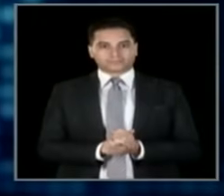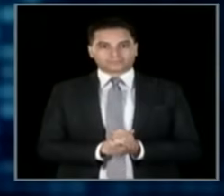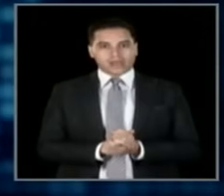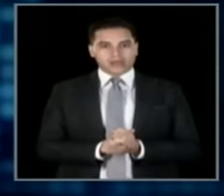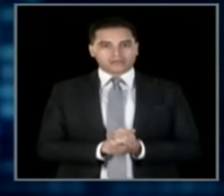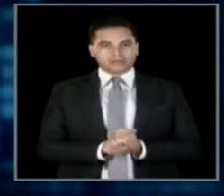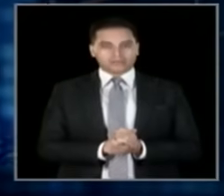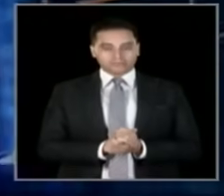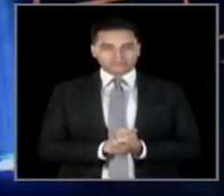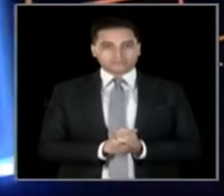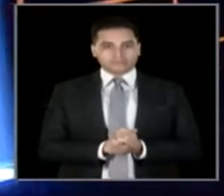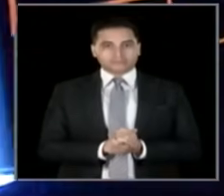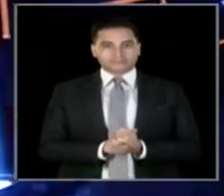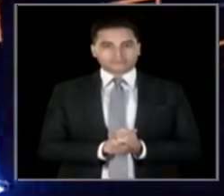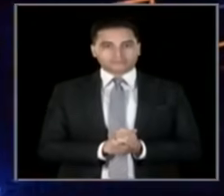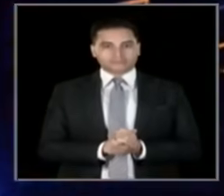تحت الضغط.